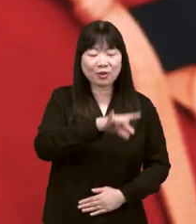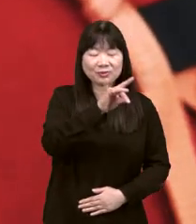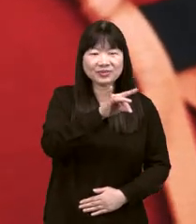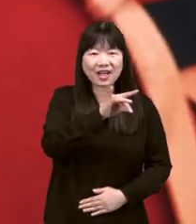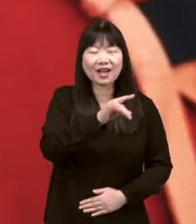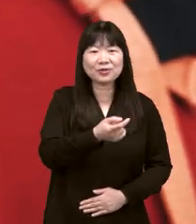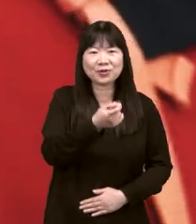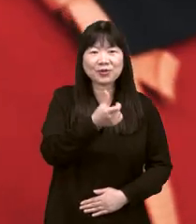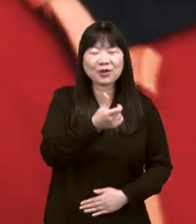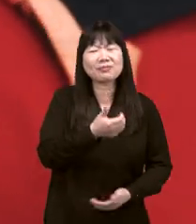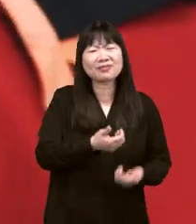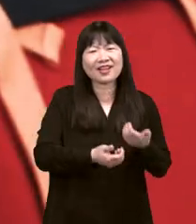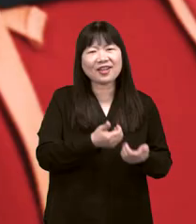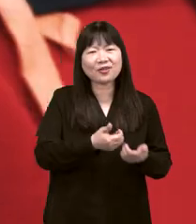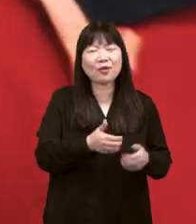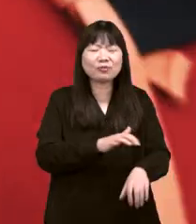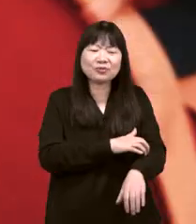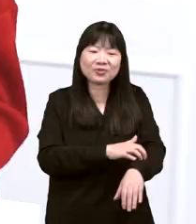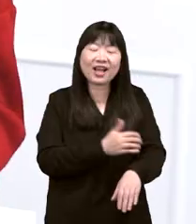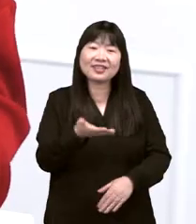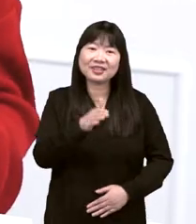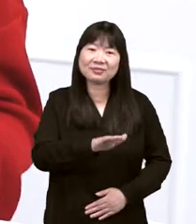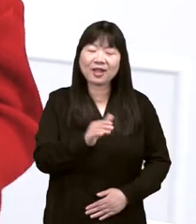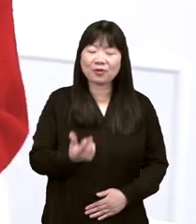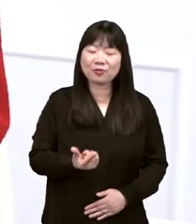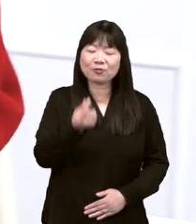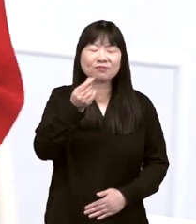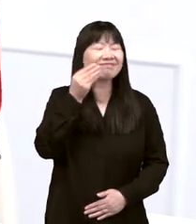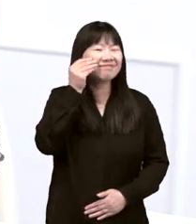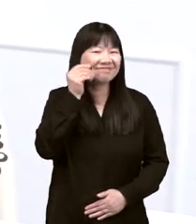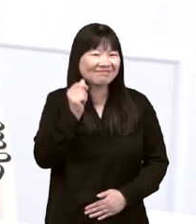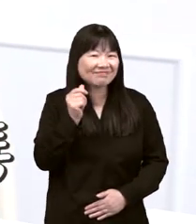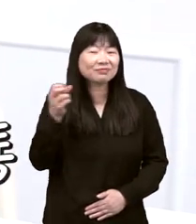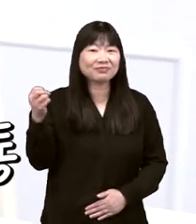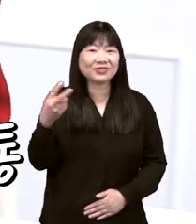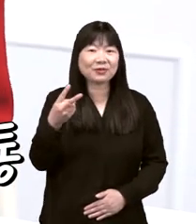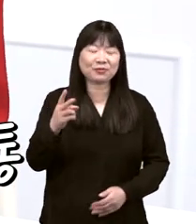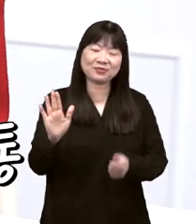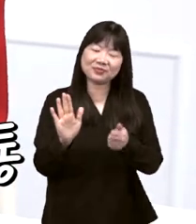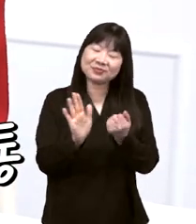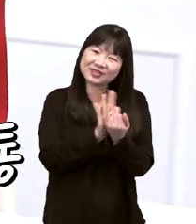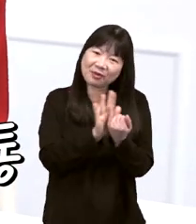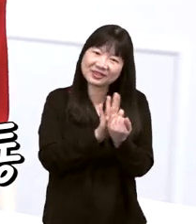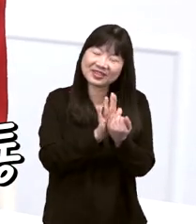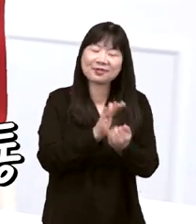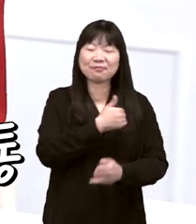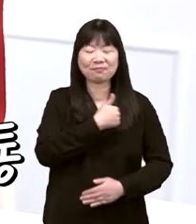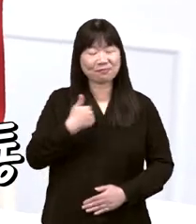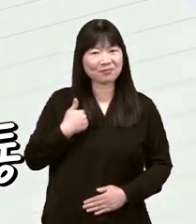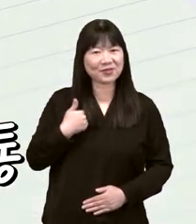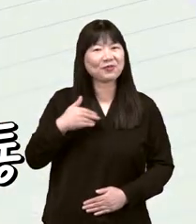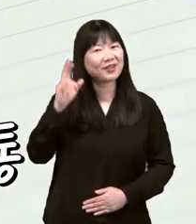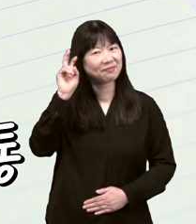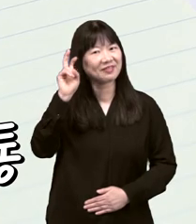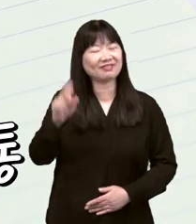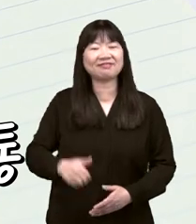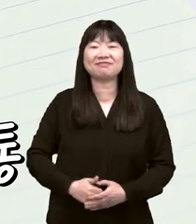조금 낯설고 불편하시겠지만 그래도 곧 익숙해지시고 서비스에 만족하실 거라 믿어요.